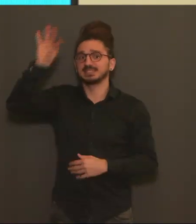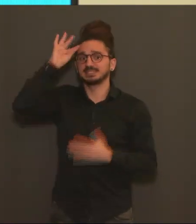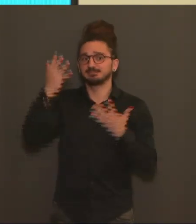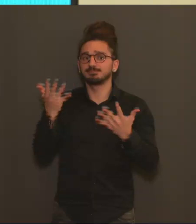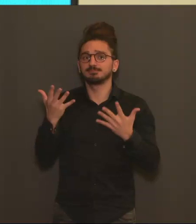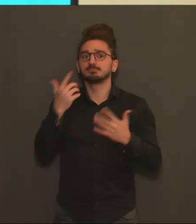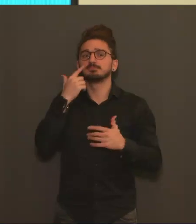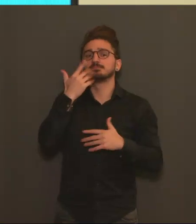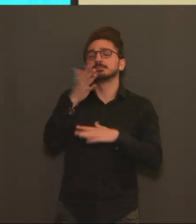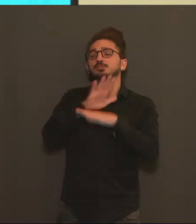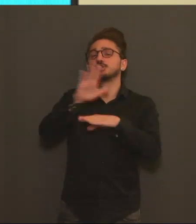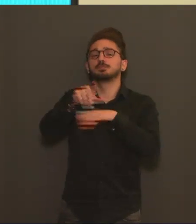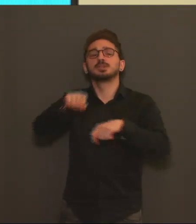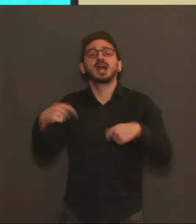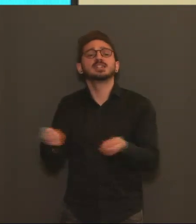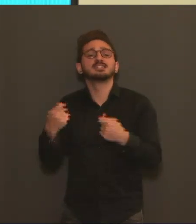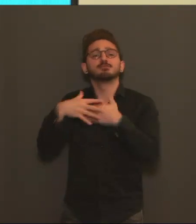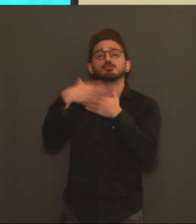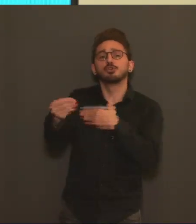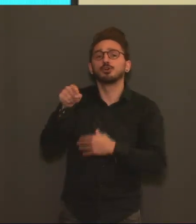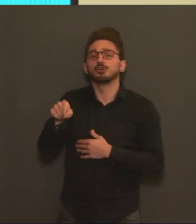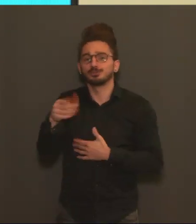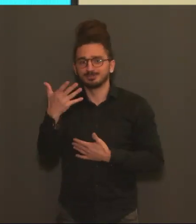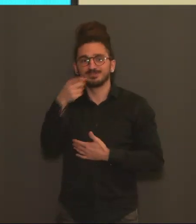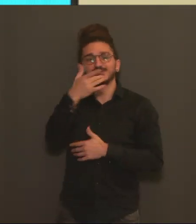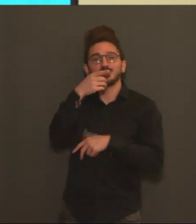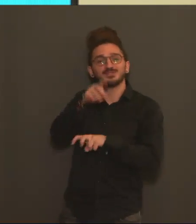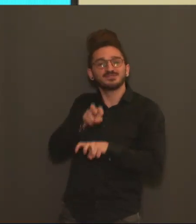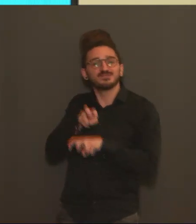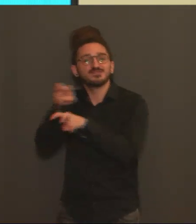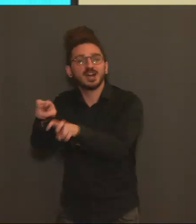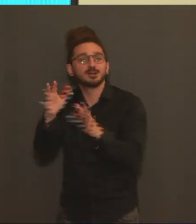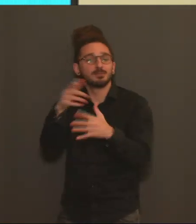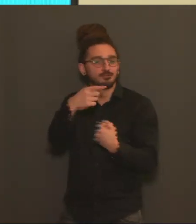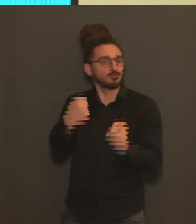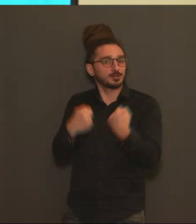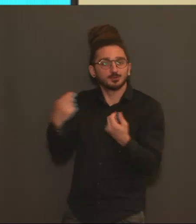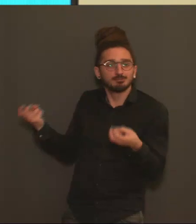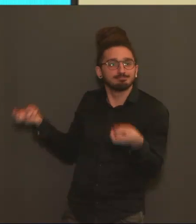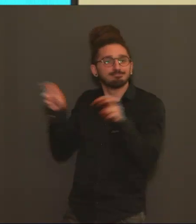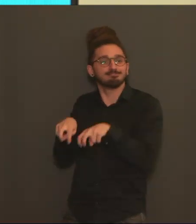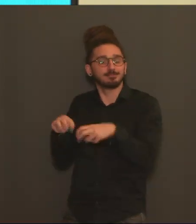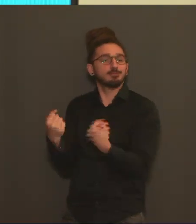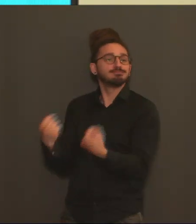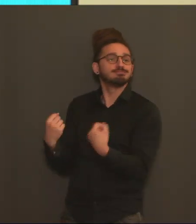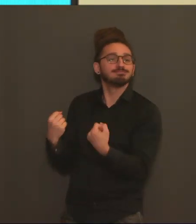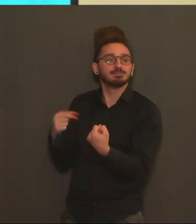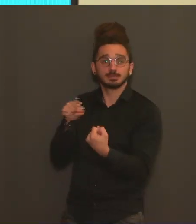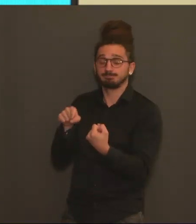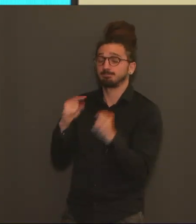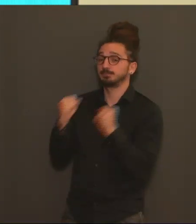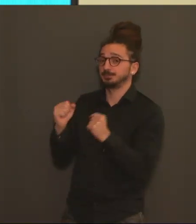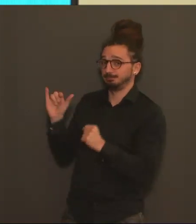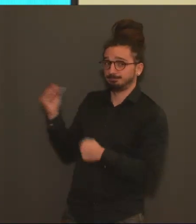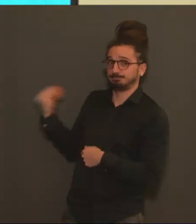l'activité, c'est entre autres le covoiturage. Et le covoiturage doit se faire avec vraiment toutes les limitations du nombre de personnes et du port de